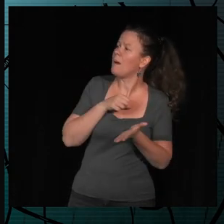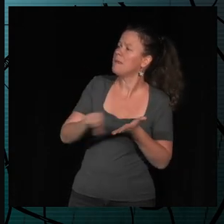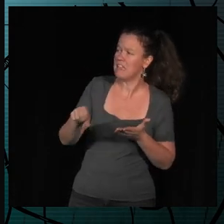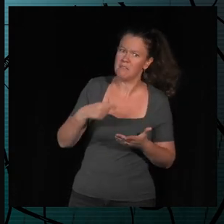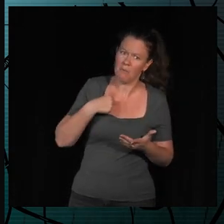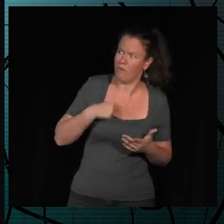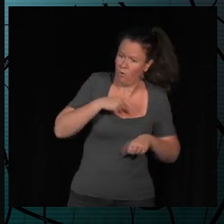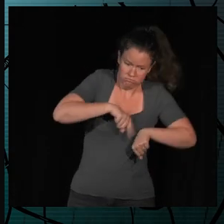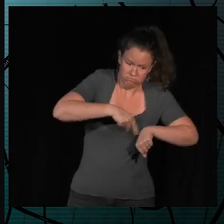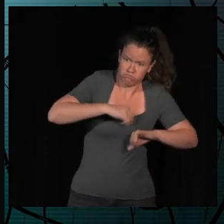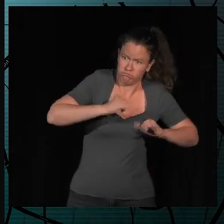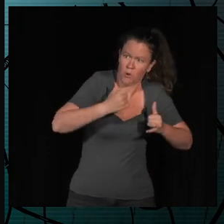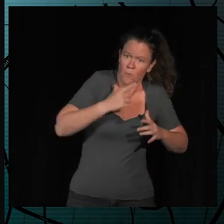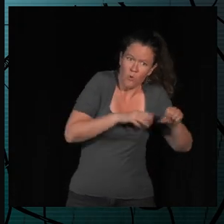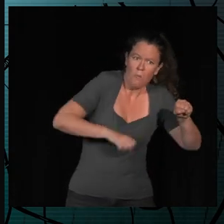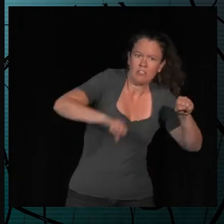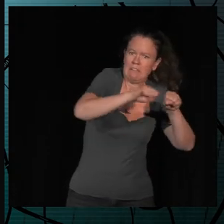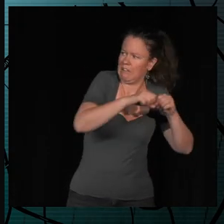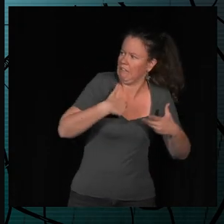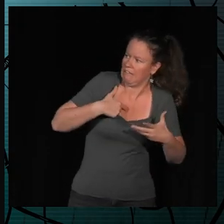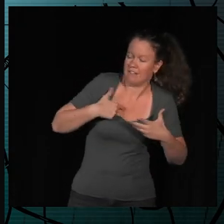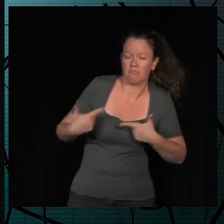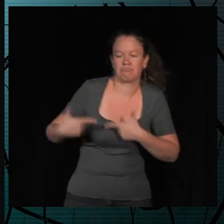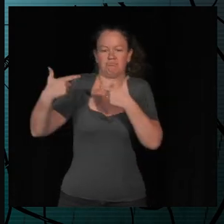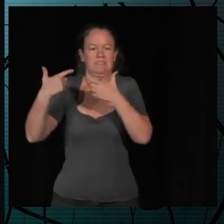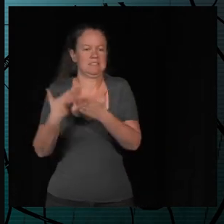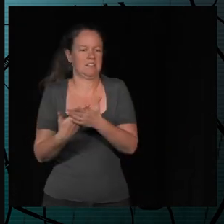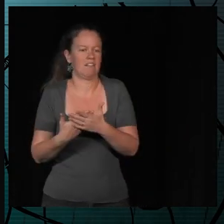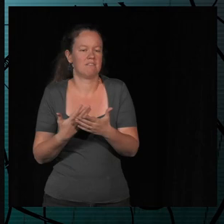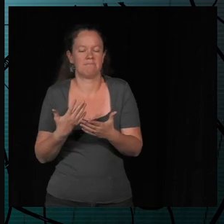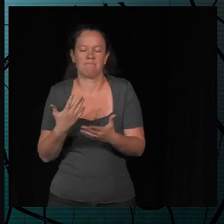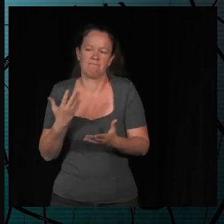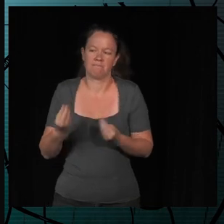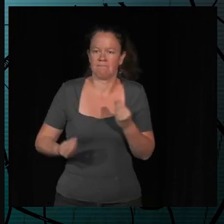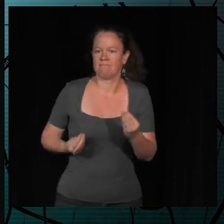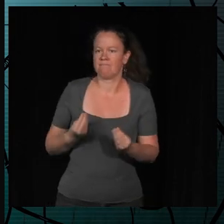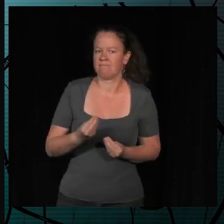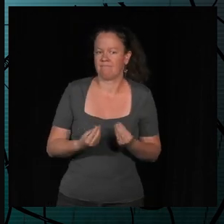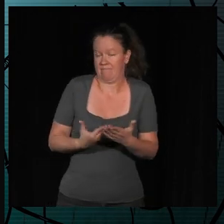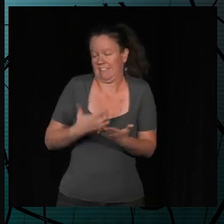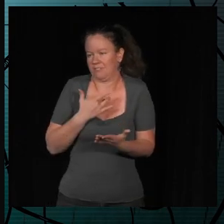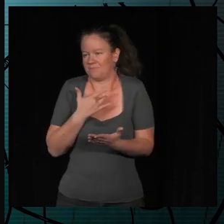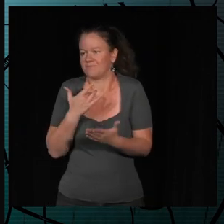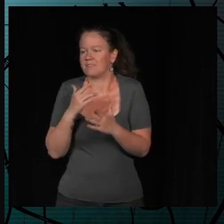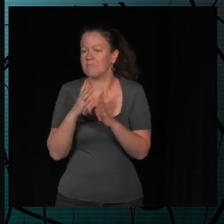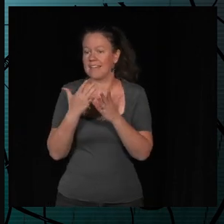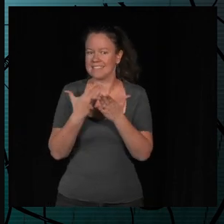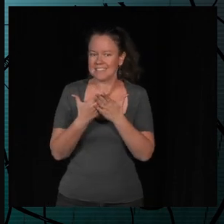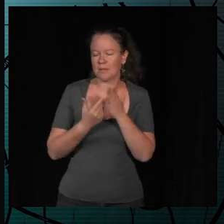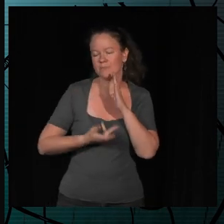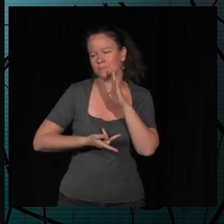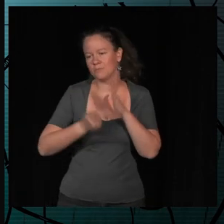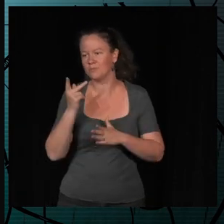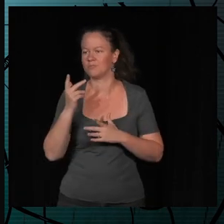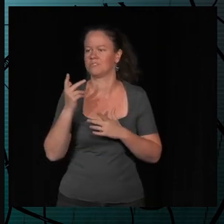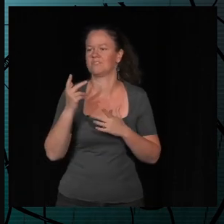le droit de jouer suffisamment bon et là on rentre dans d'autres conflits qui sont assez assez intéressant mais c'est plus du du biais cognitif là